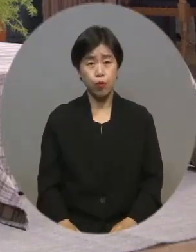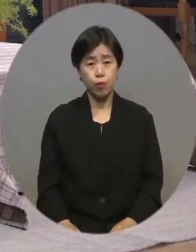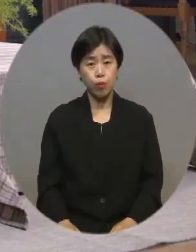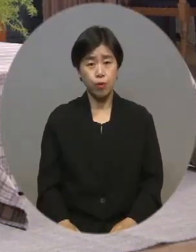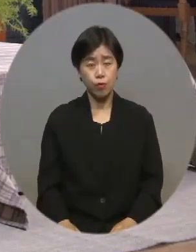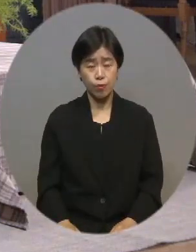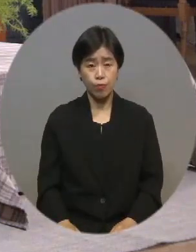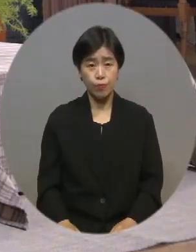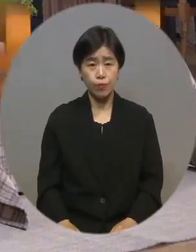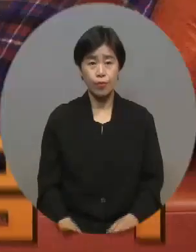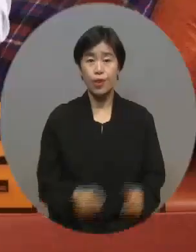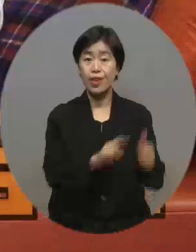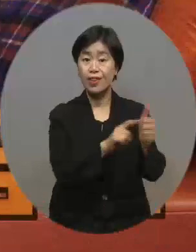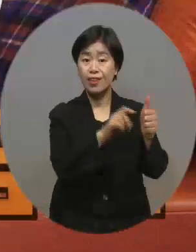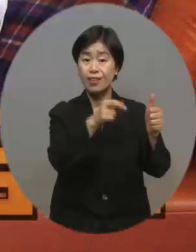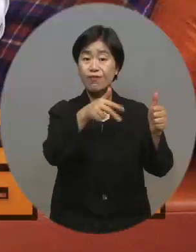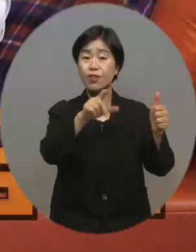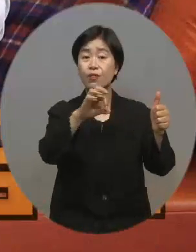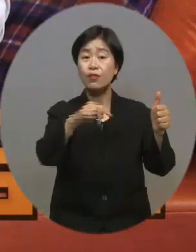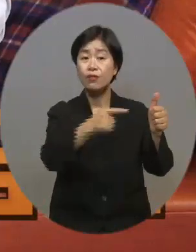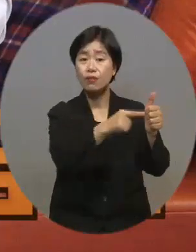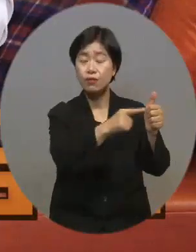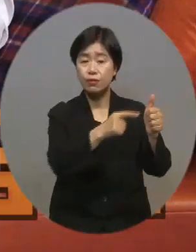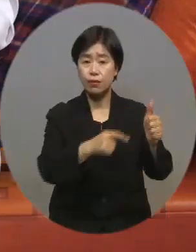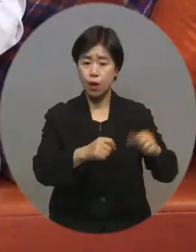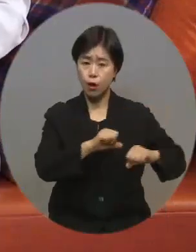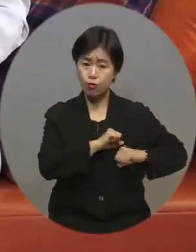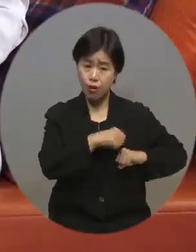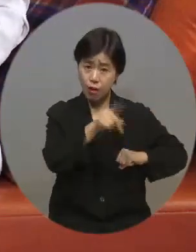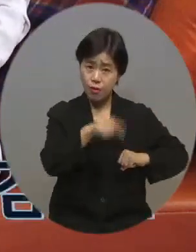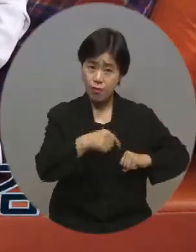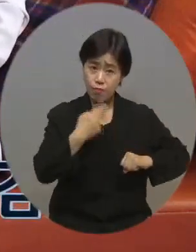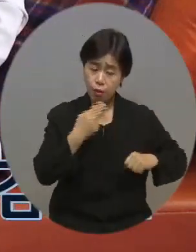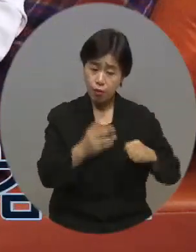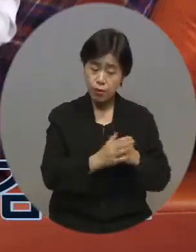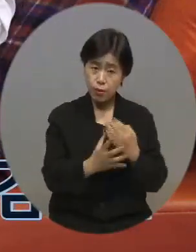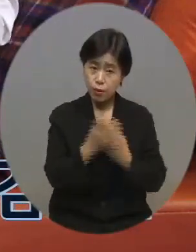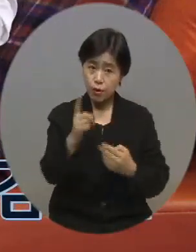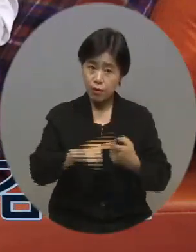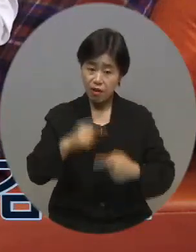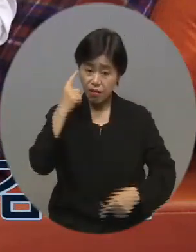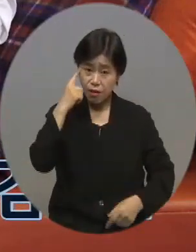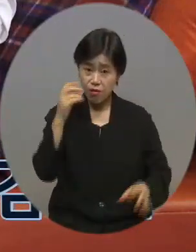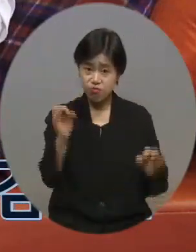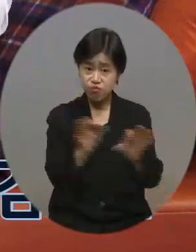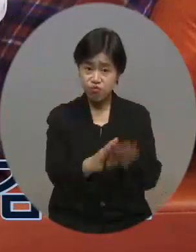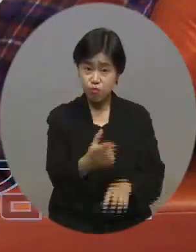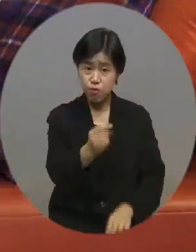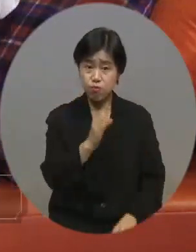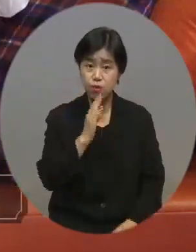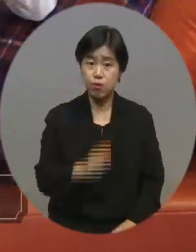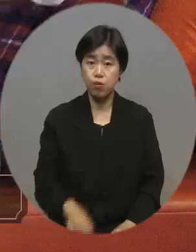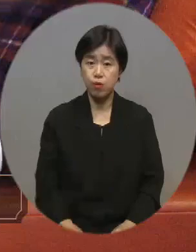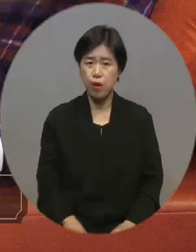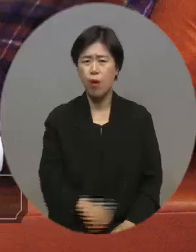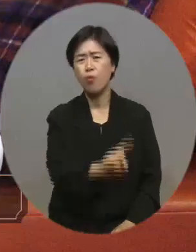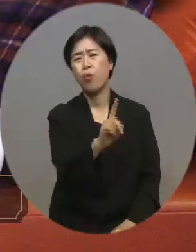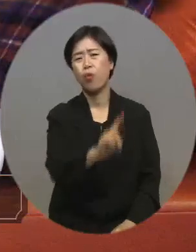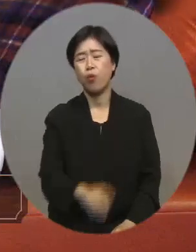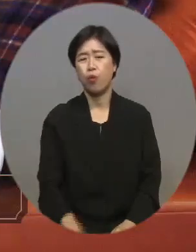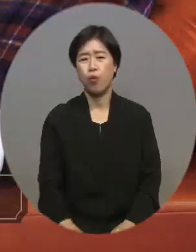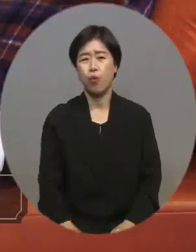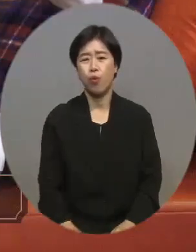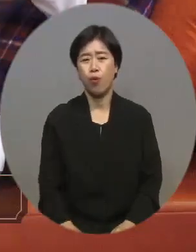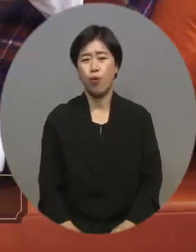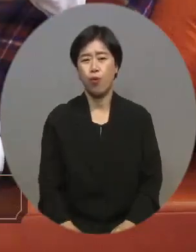사람 입장에서 얘기하는 겁니다. 김정일이 너무 바빠 맞아가지고 네. 포부대를 6개월을 갔다 왔어요. 그러니까 명분을 그렇게 하나하나